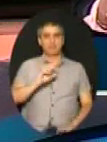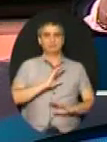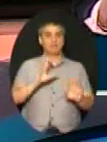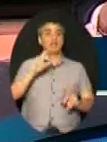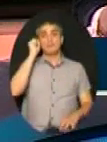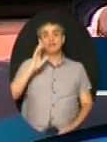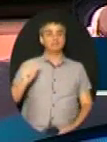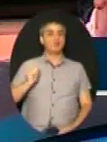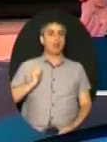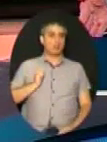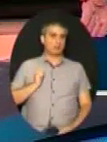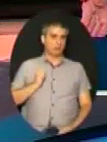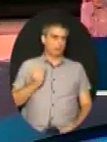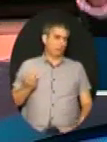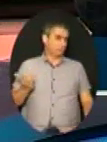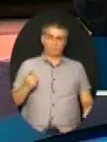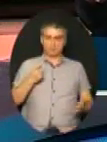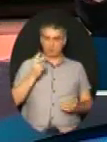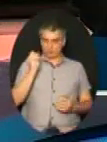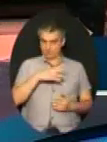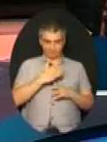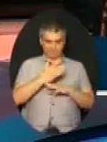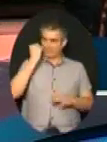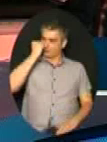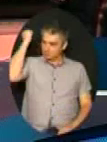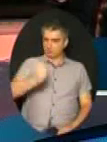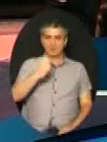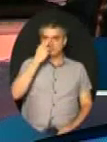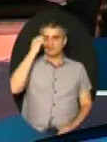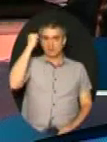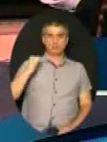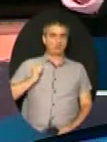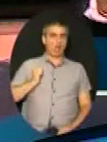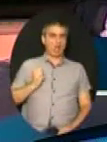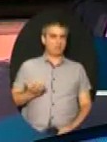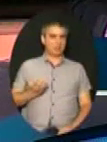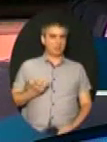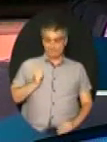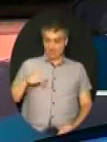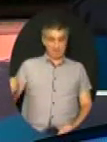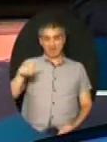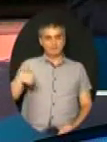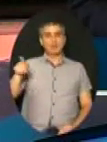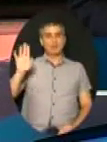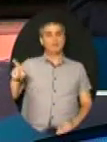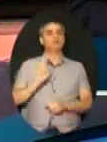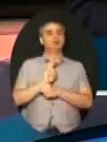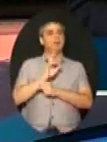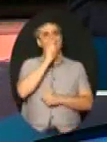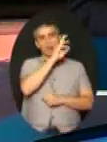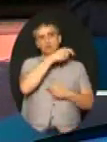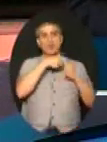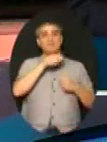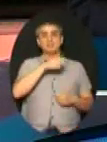וגם רצח של חייל. שבעצם מה הוא בא? הוא בא עם סכין ורצח, ניסה לרצוח חייל. והחיילים הללו הם גם שומרים עליו